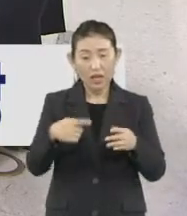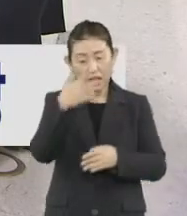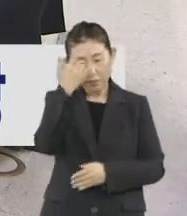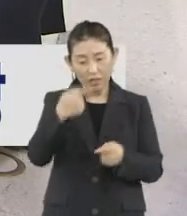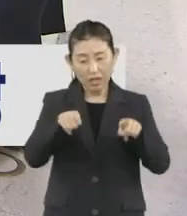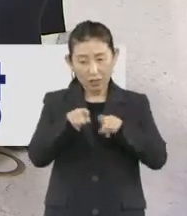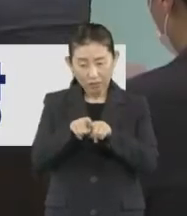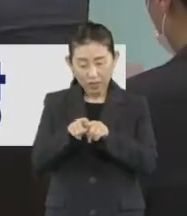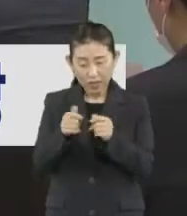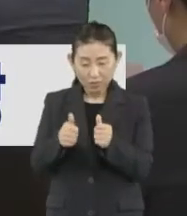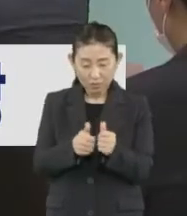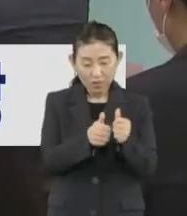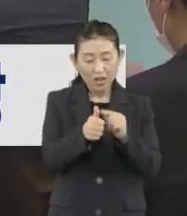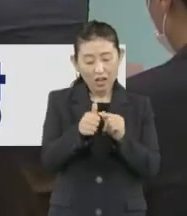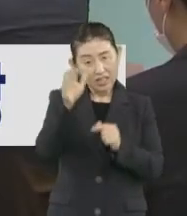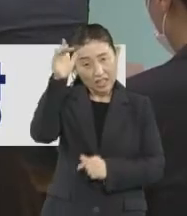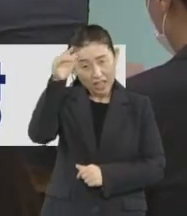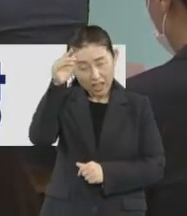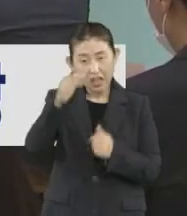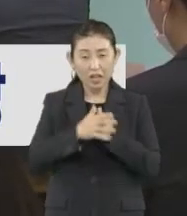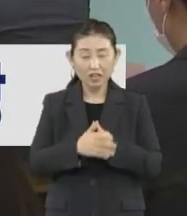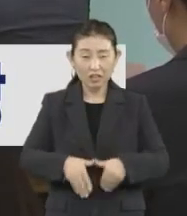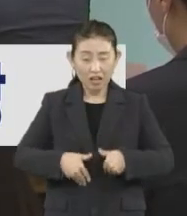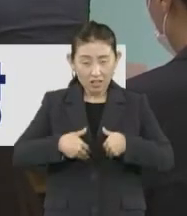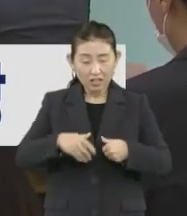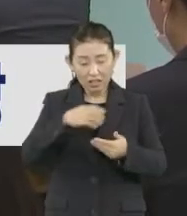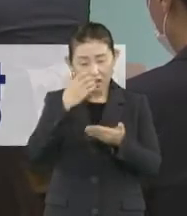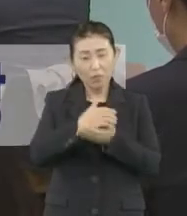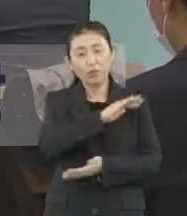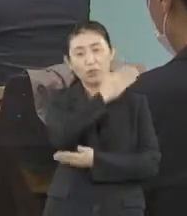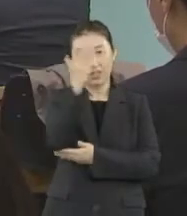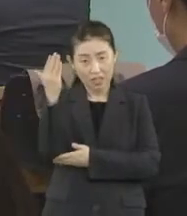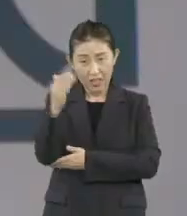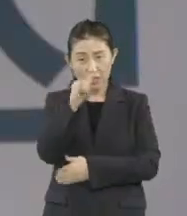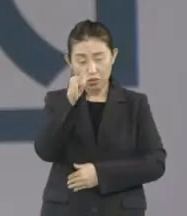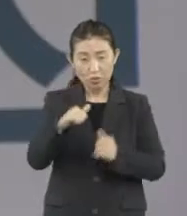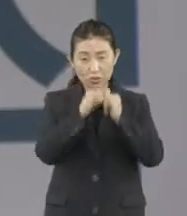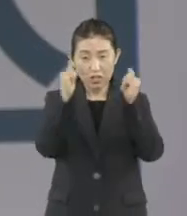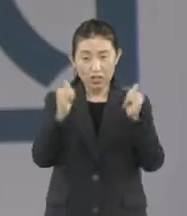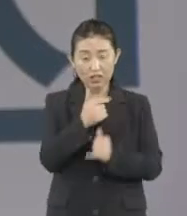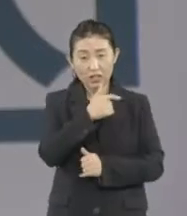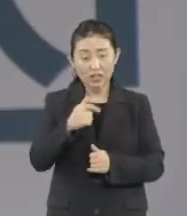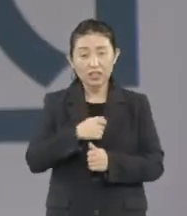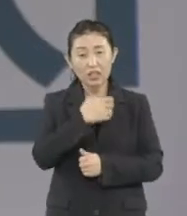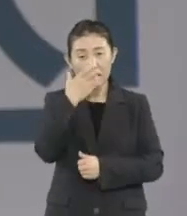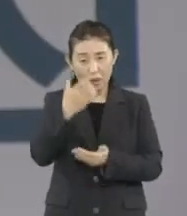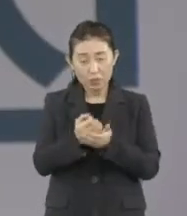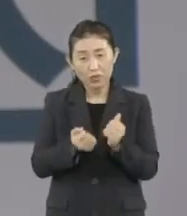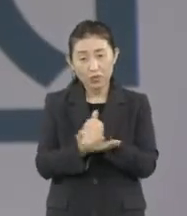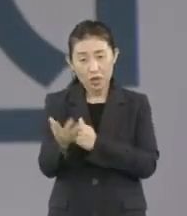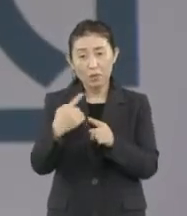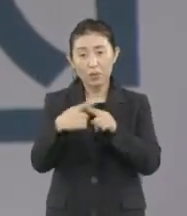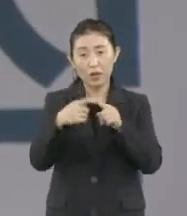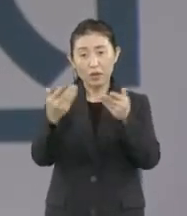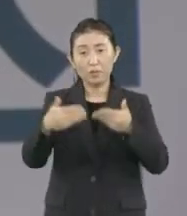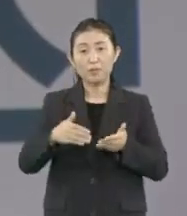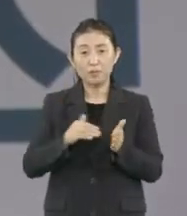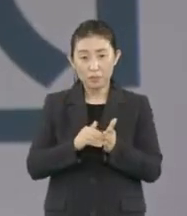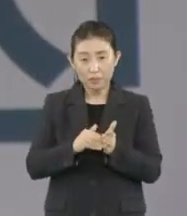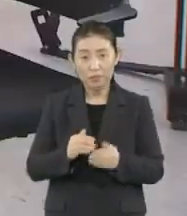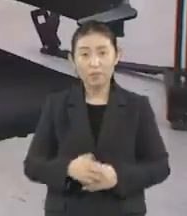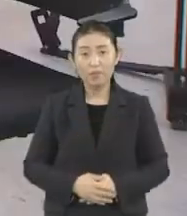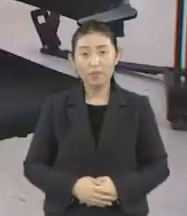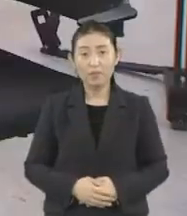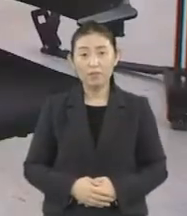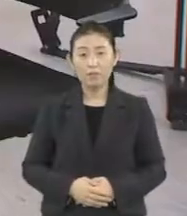할머니를 지킨 백구의 훈훈하고 잔잔한 스토리로 감동을 줬고 사회적으로 큰 파급 효과를 냈다는 평가를 받았습니다.